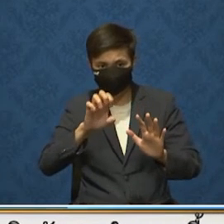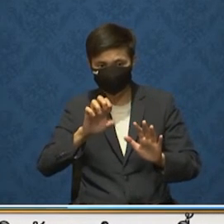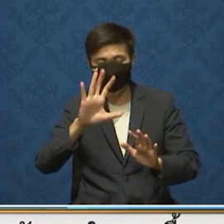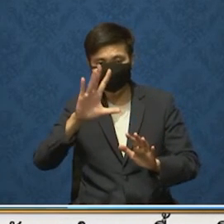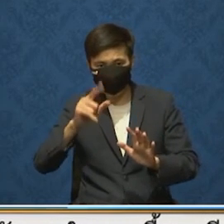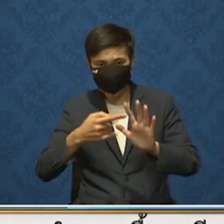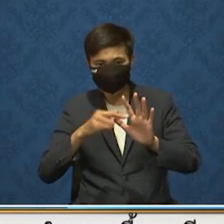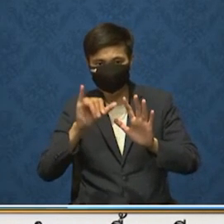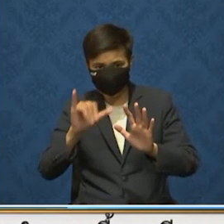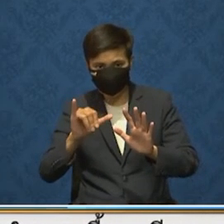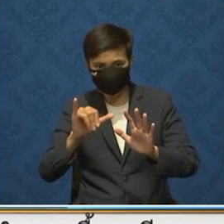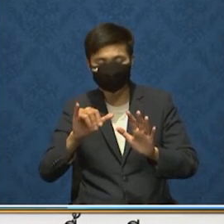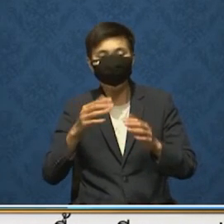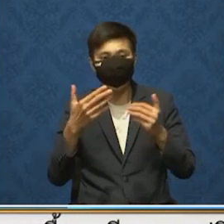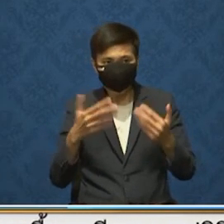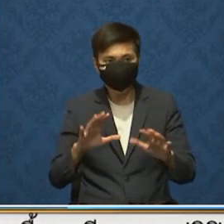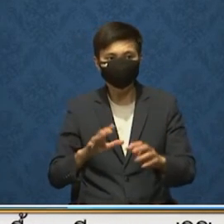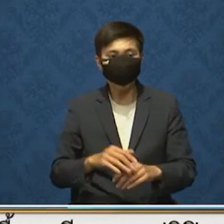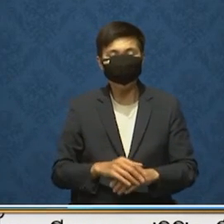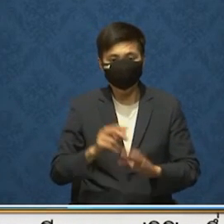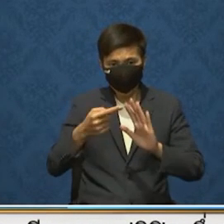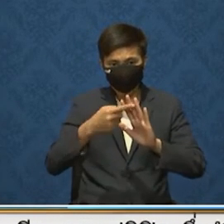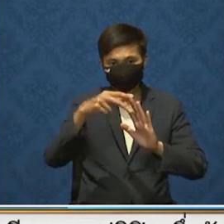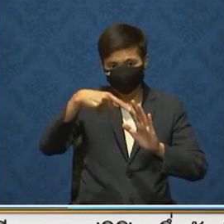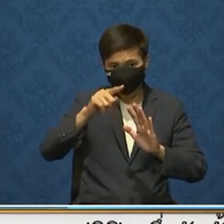พนเอก eigenlijk plottingกไดการปีค่า differential